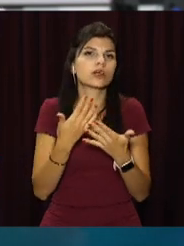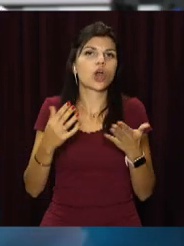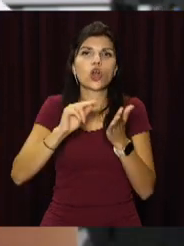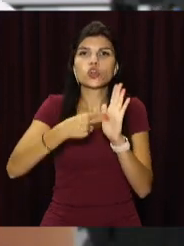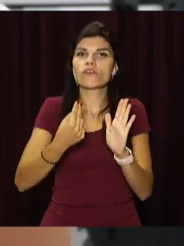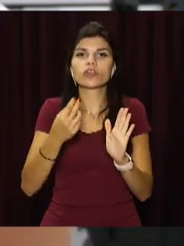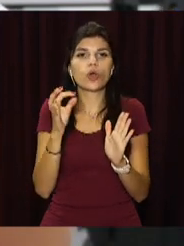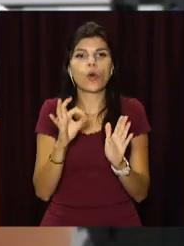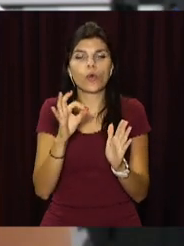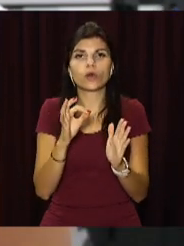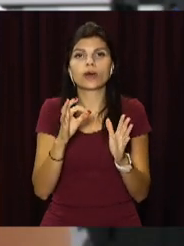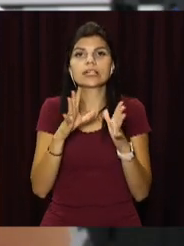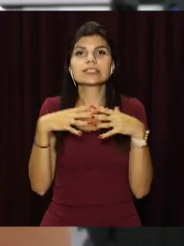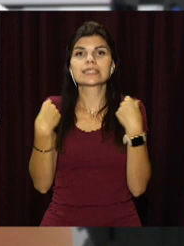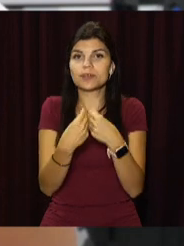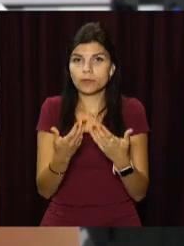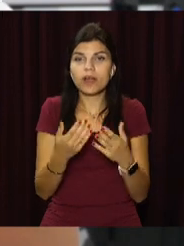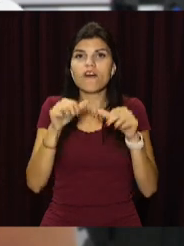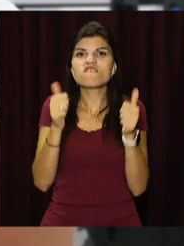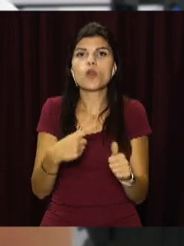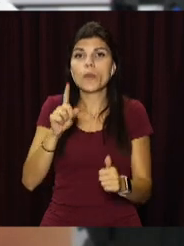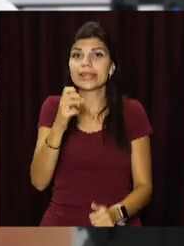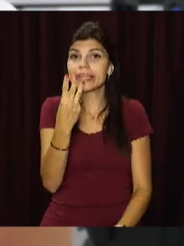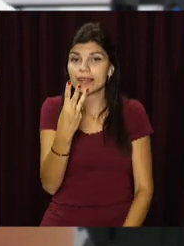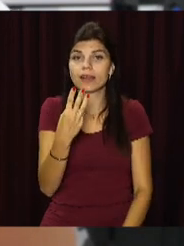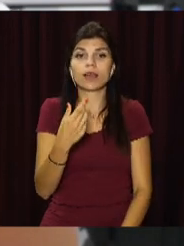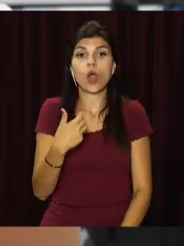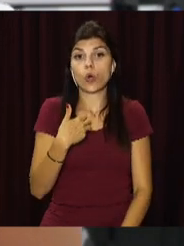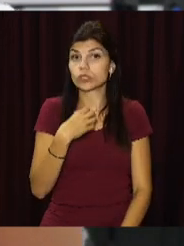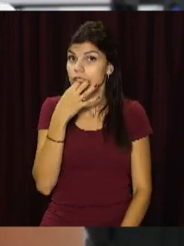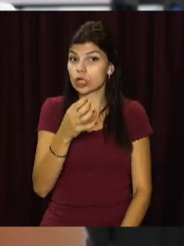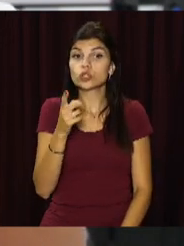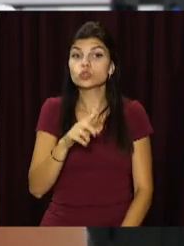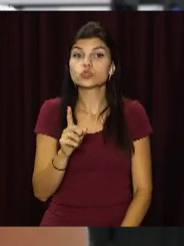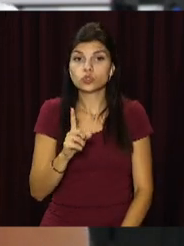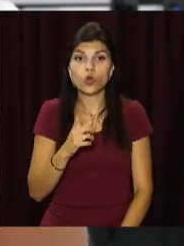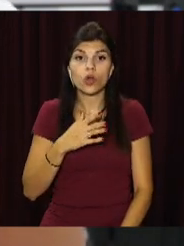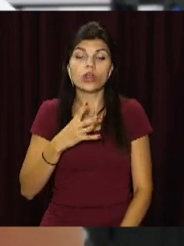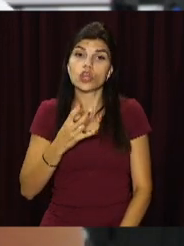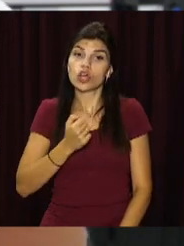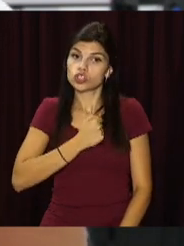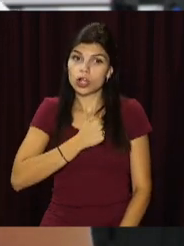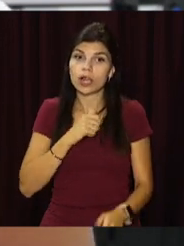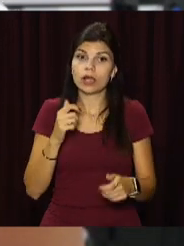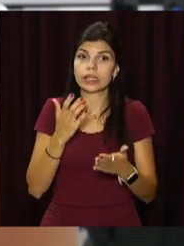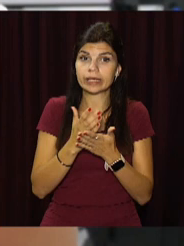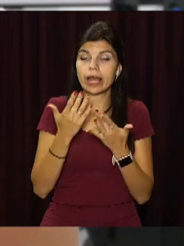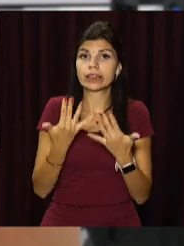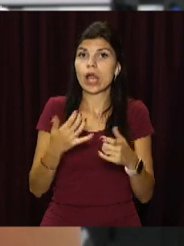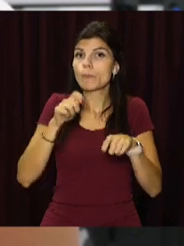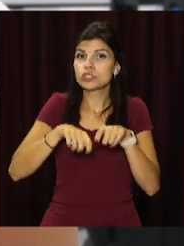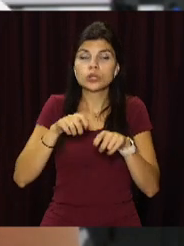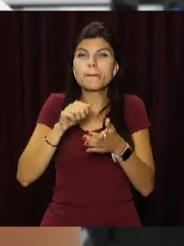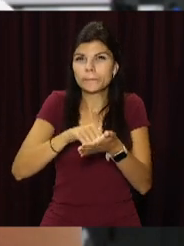довідка про склад родини, форма 13. Однак хочу зауважити, що, на жаль, з причин, які не залежать від